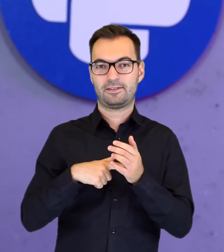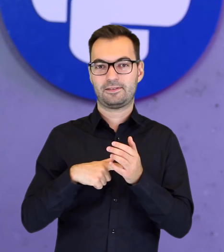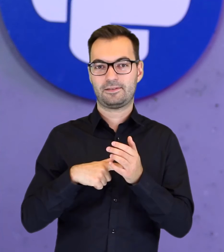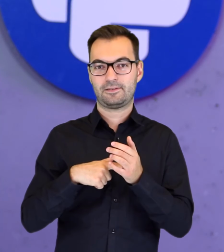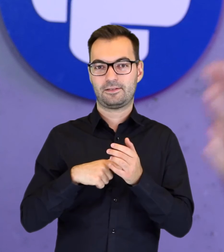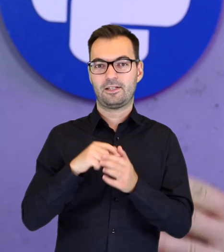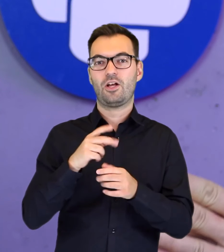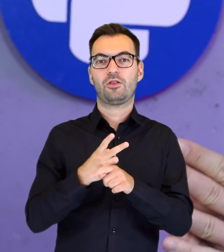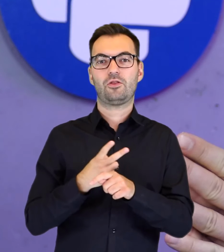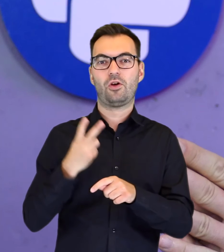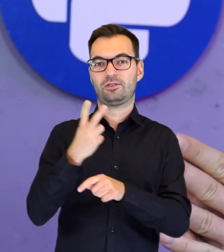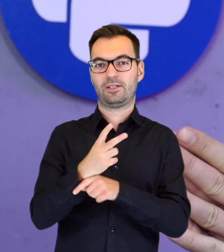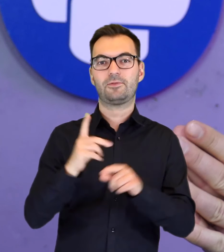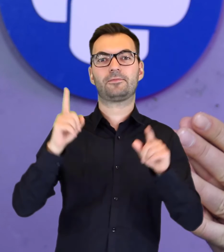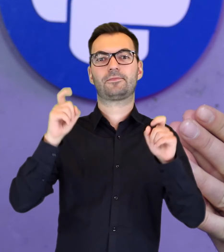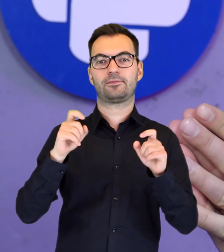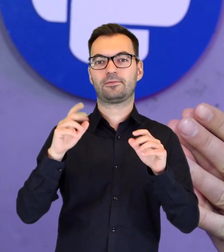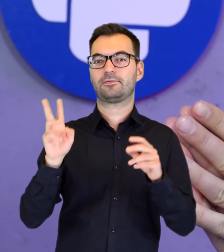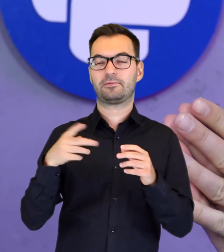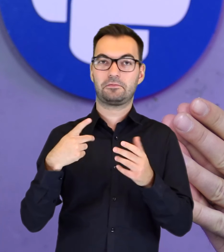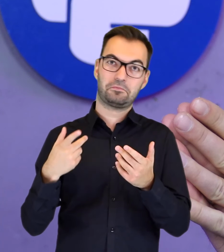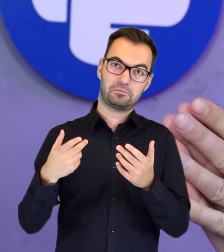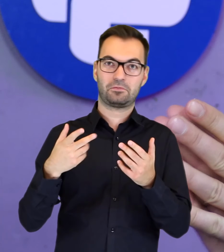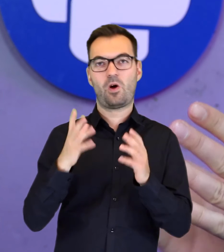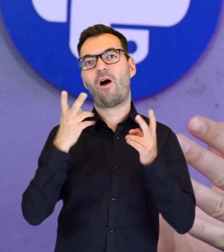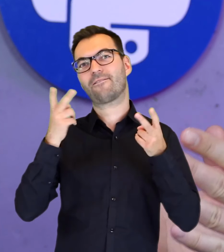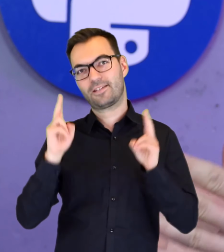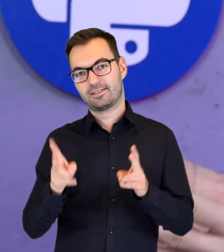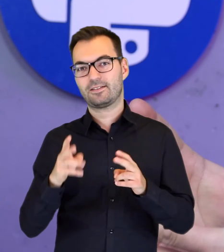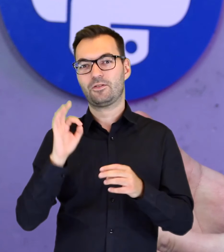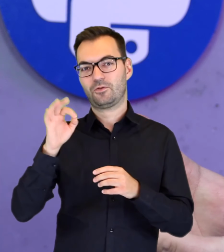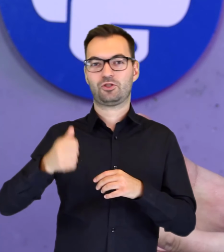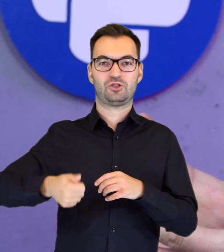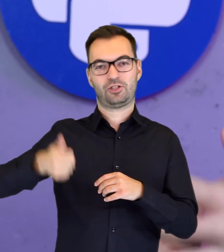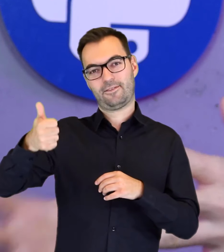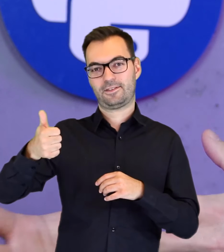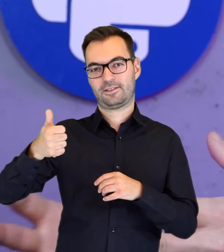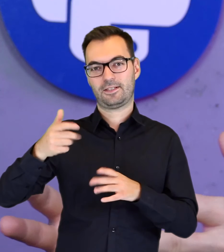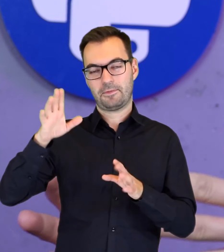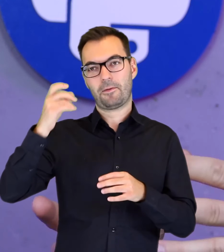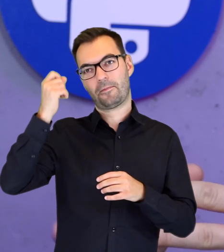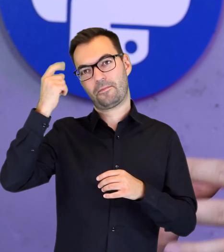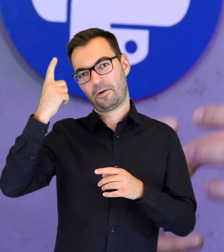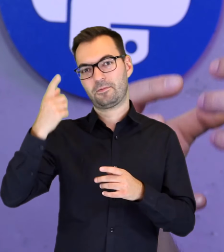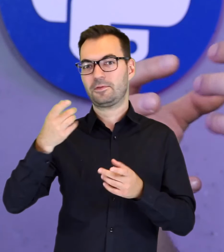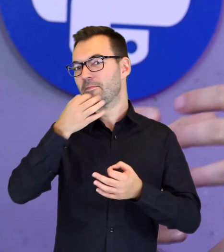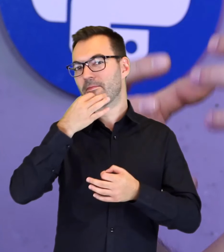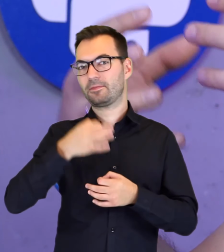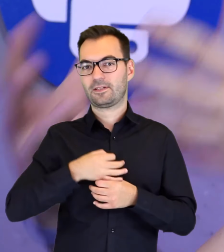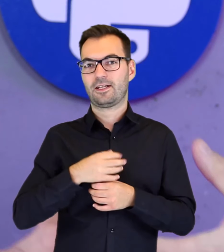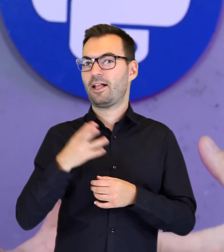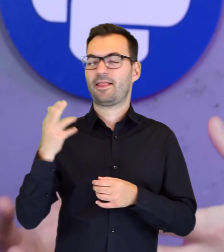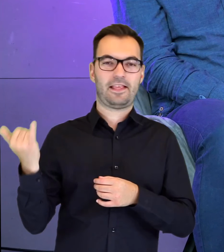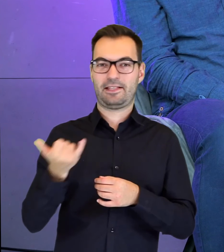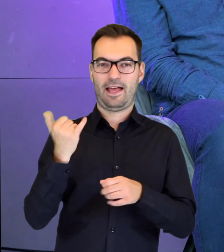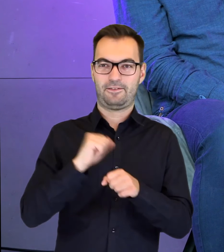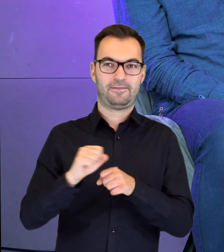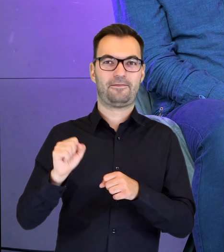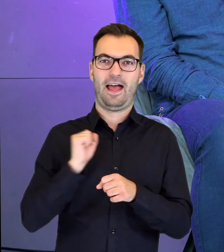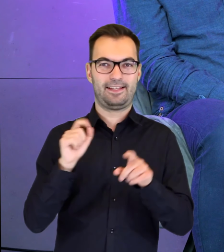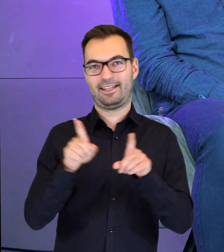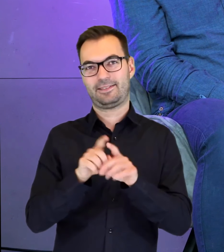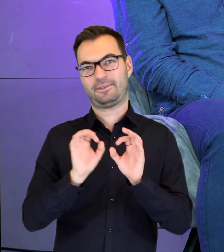podążyć bo w twoim przypadku ta przygoda z Activity zaczęła się formalnie rzecz biorąc od tego że twój przełożony tak